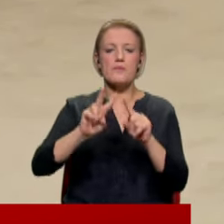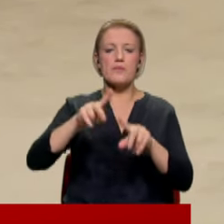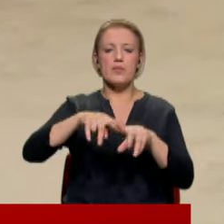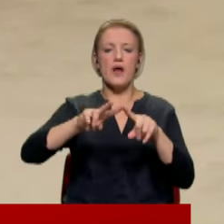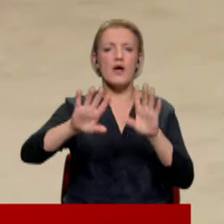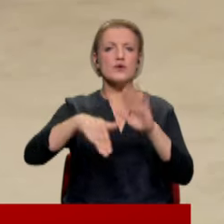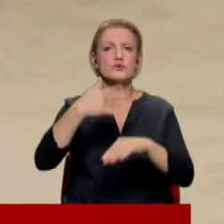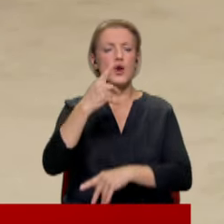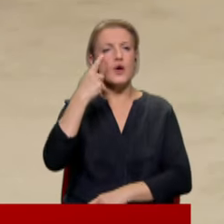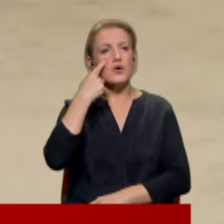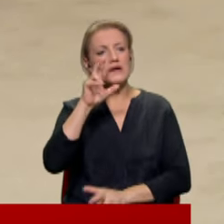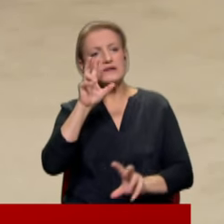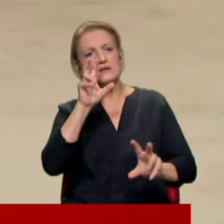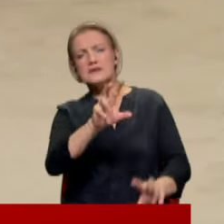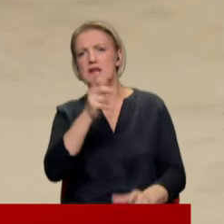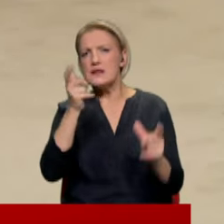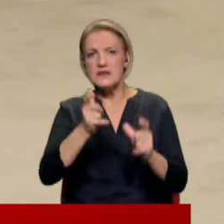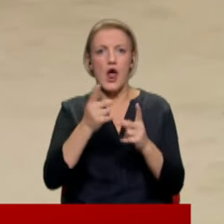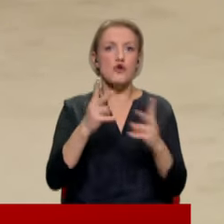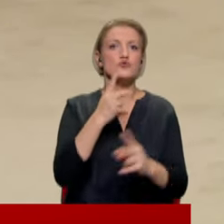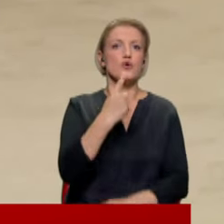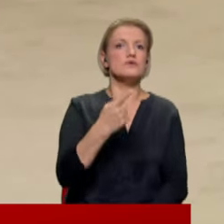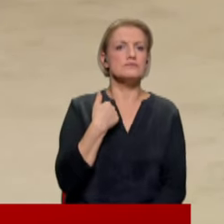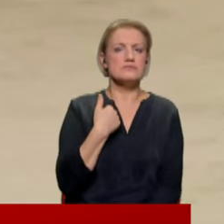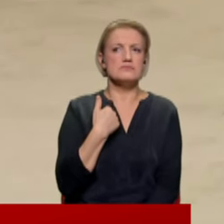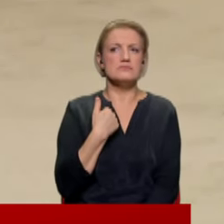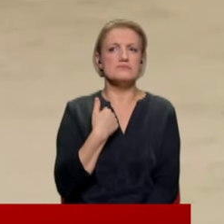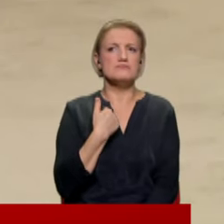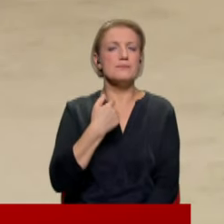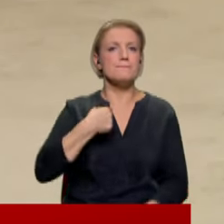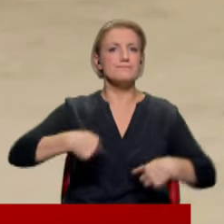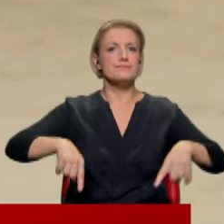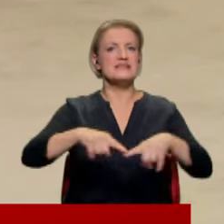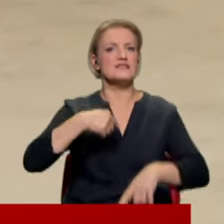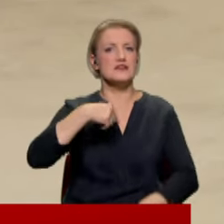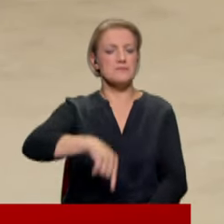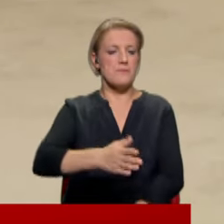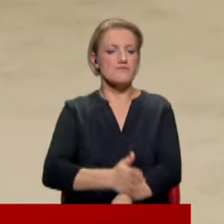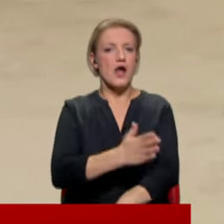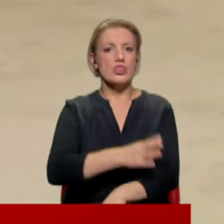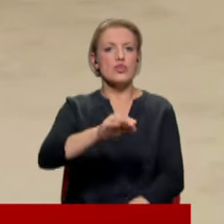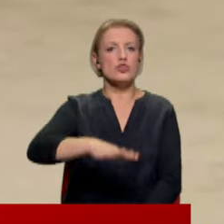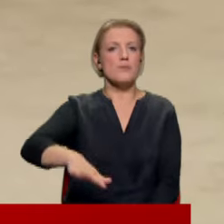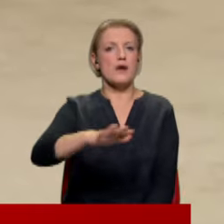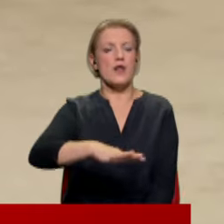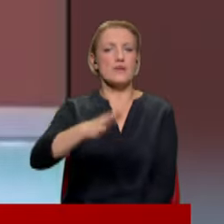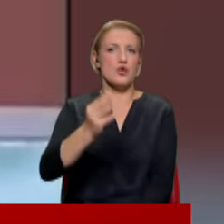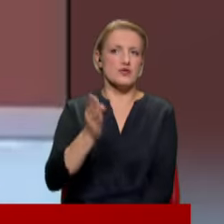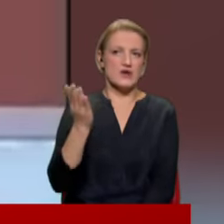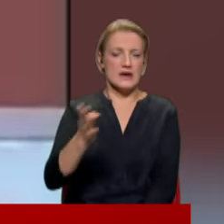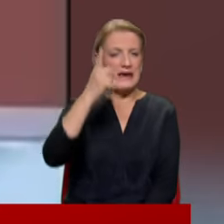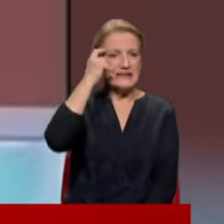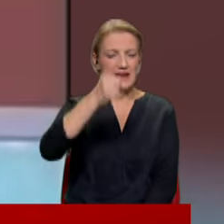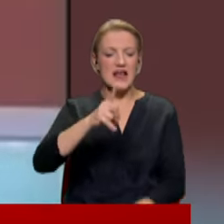sonra gözünü dikeceğim bizim Vatan topraklarımız olacaktır